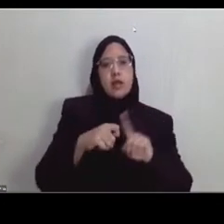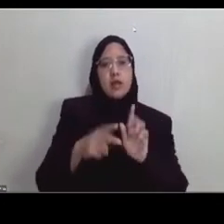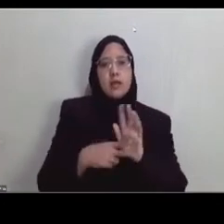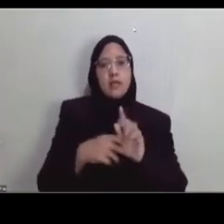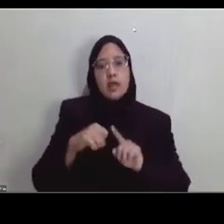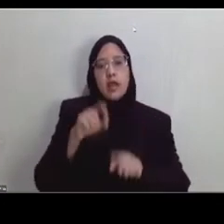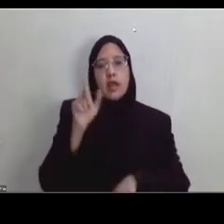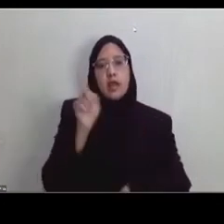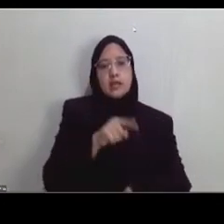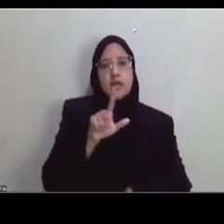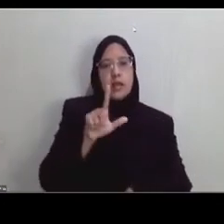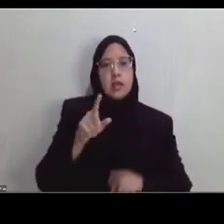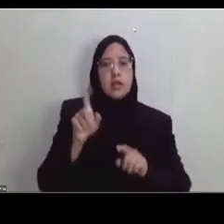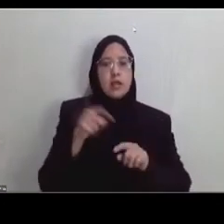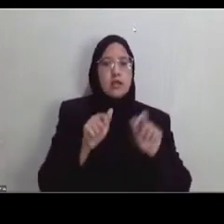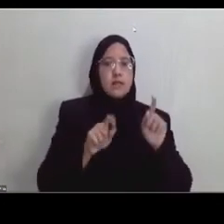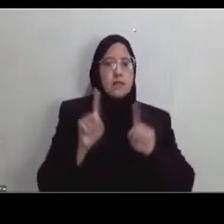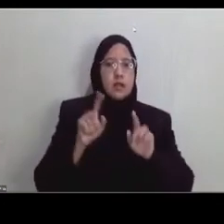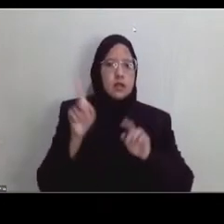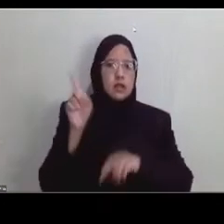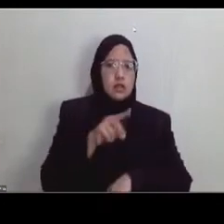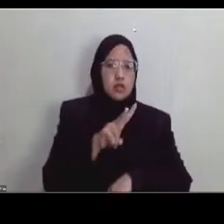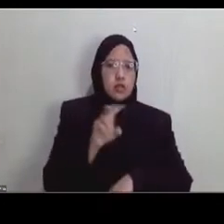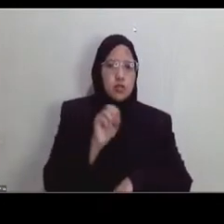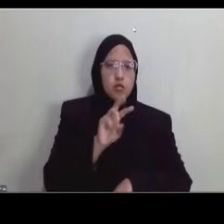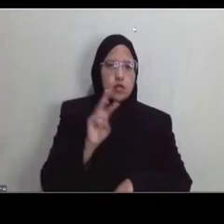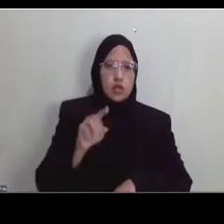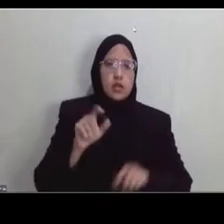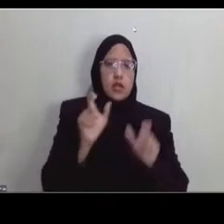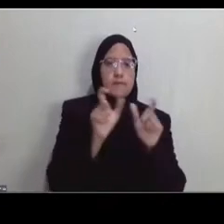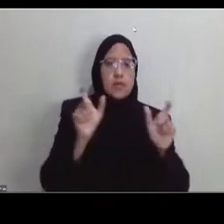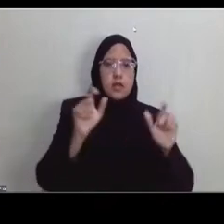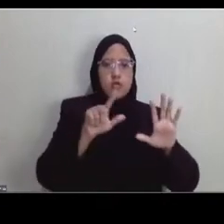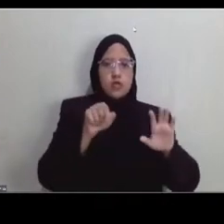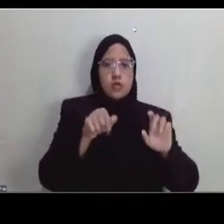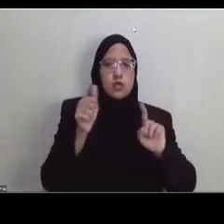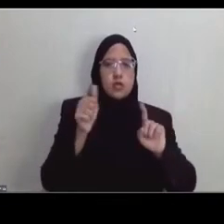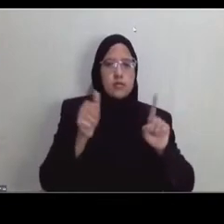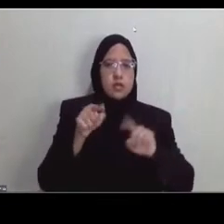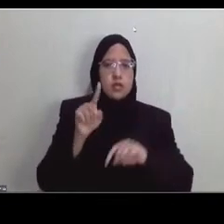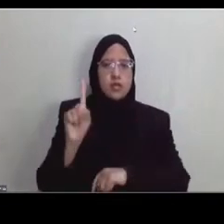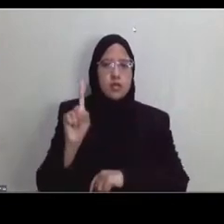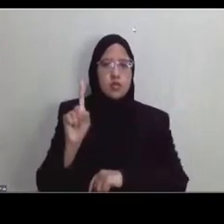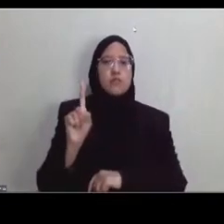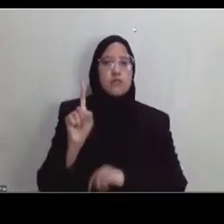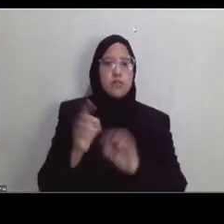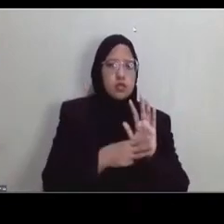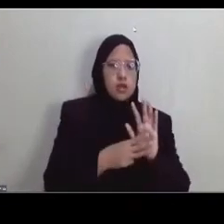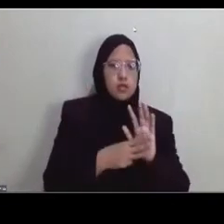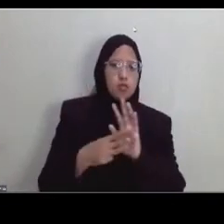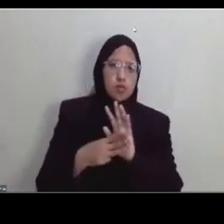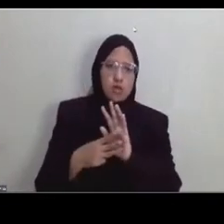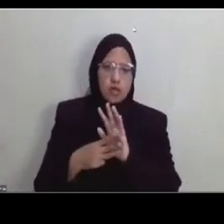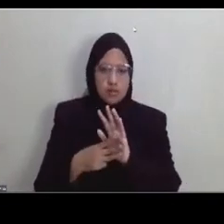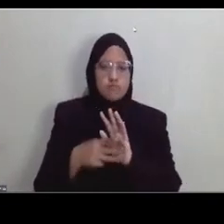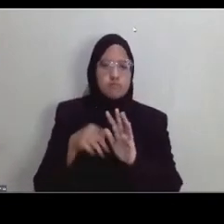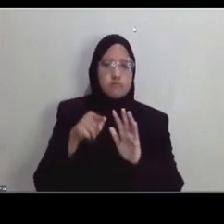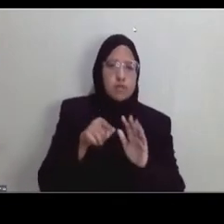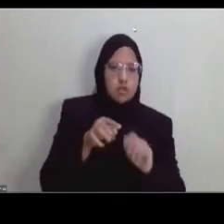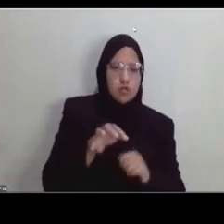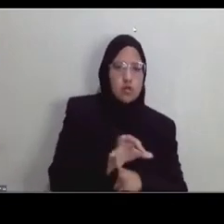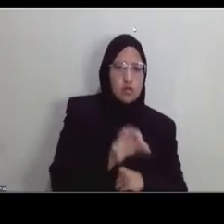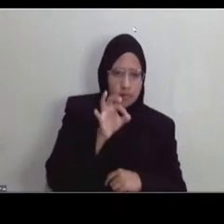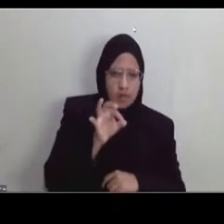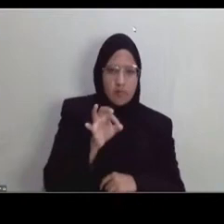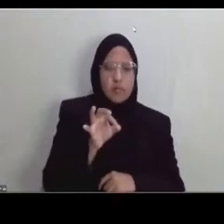l/1/223ra 7.1 mutatis mutandis berlaku pula dalam putusan majelis kehormatan aquo yang dengan